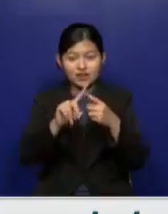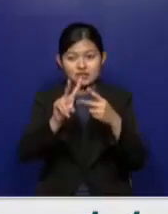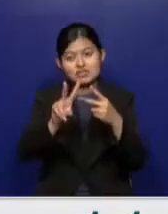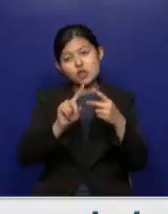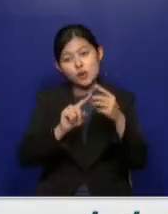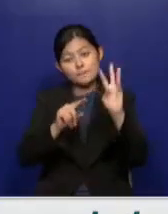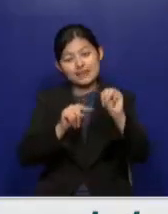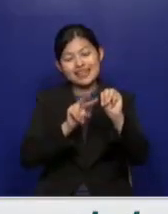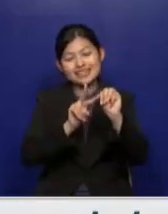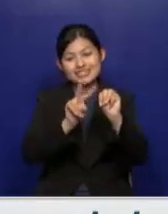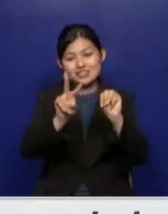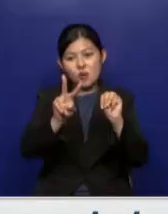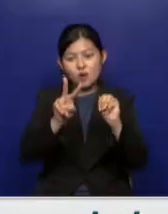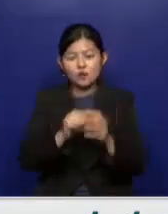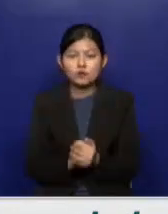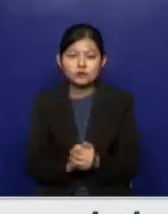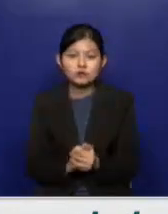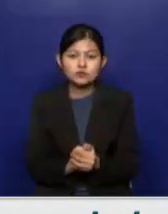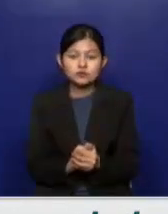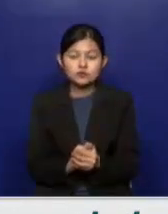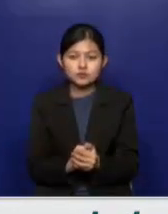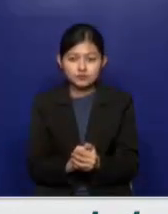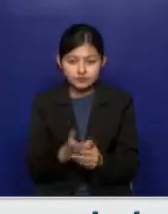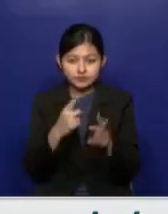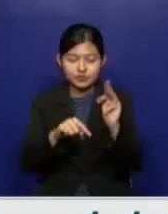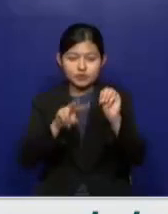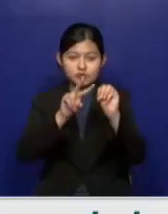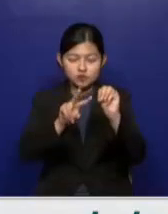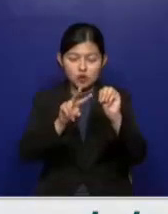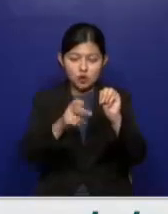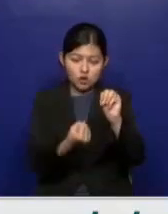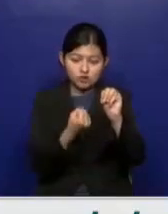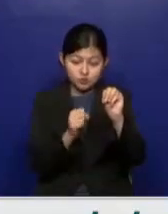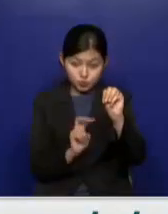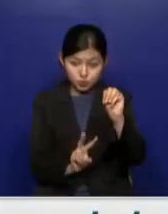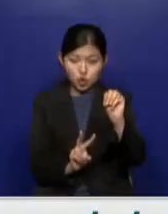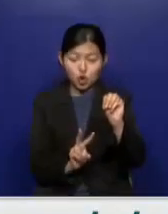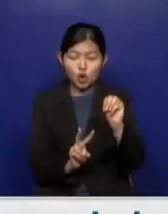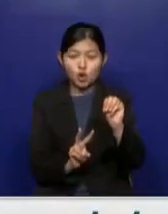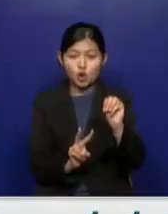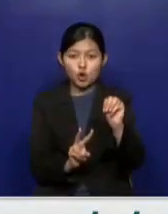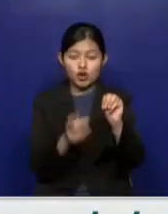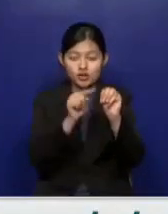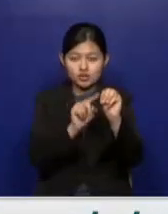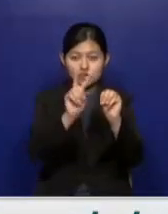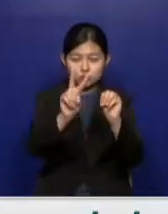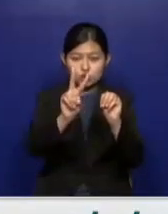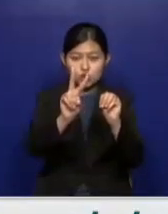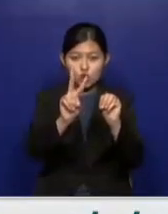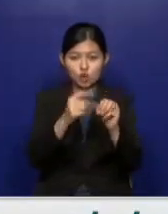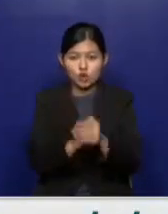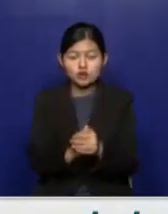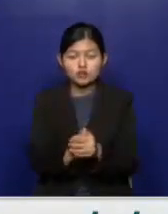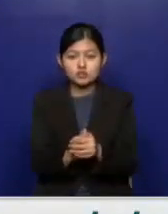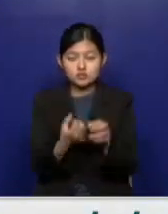2พร้อมด้วยอนุมาตราที่12อนุมาตรา2ค่าใช้จ่ายชดใช้เงิน